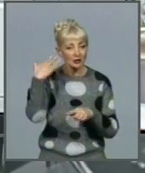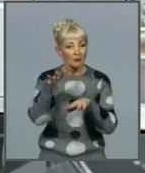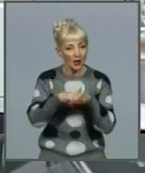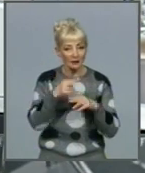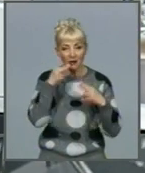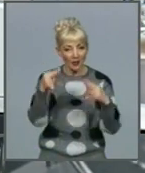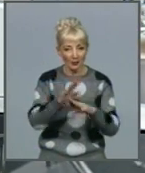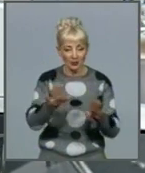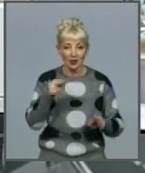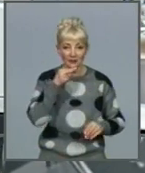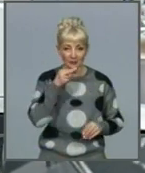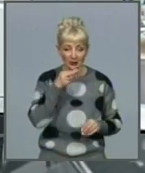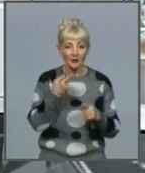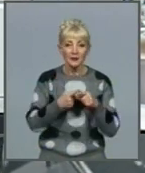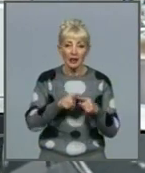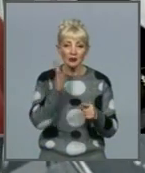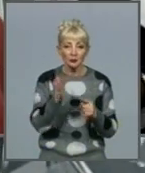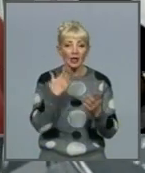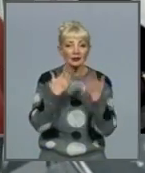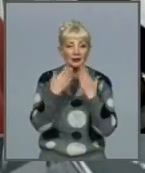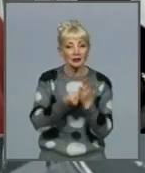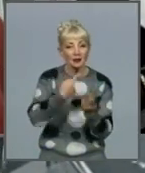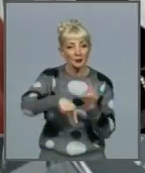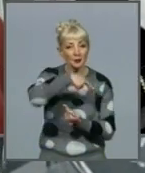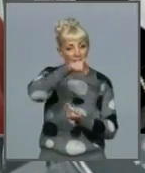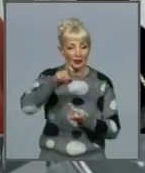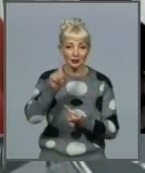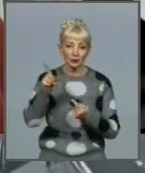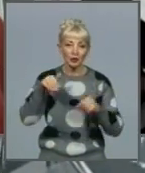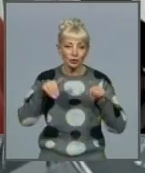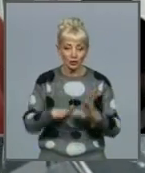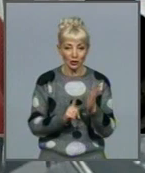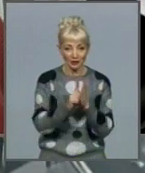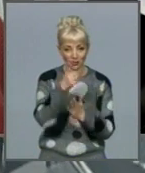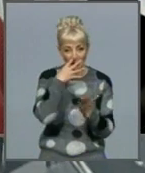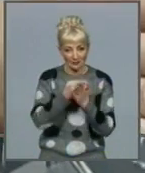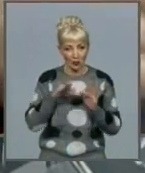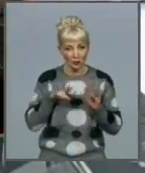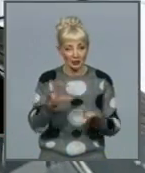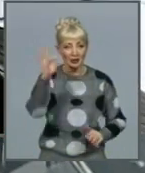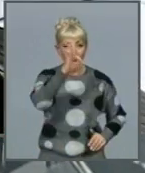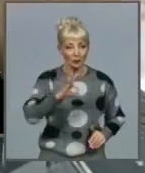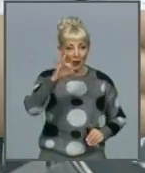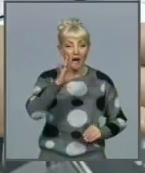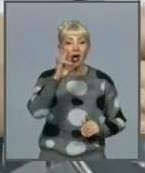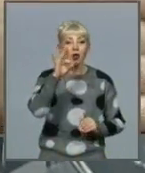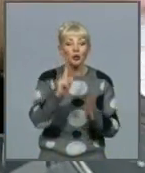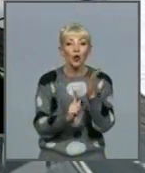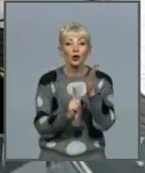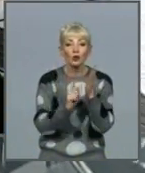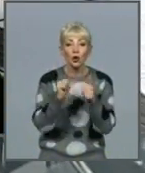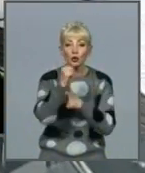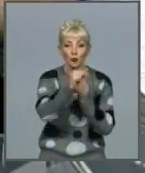Це торкнеться підприємців, які вирішили розпочати власну справу з нуля. Однак, окрім стартапу, ідеї не мають прийнятого заставного майна